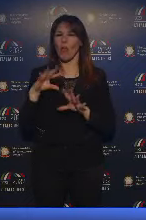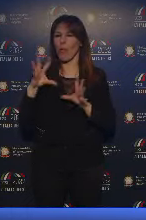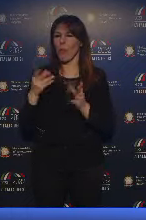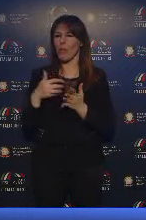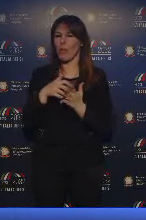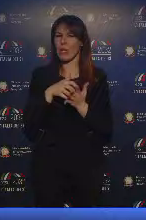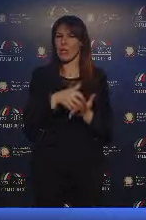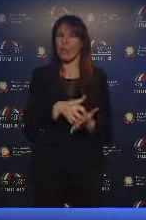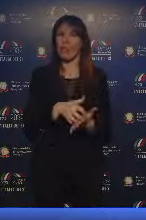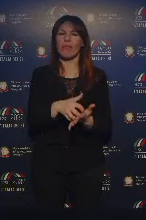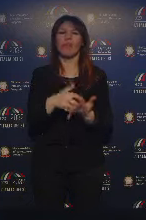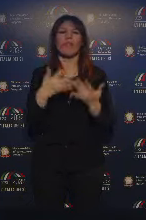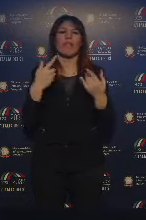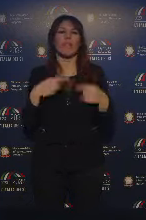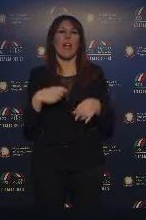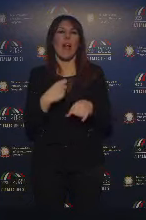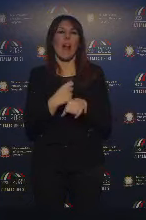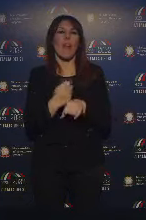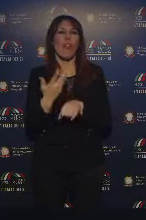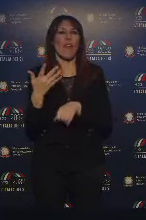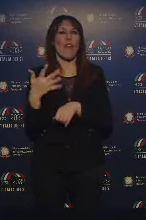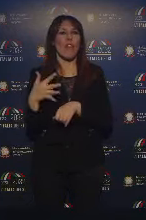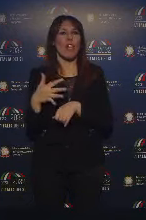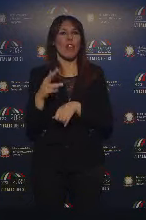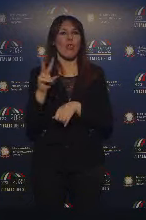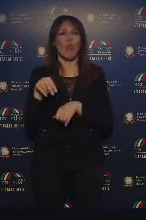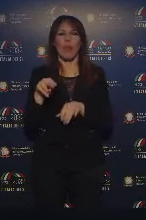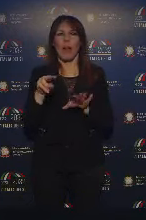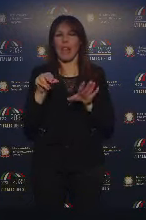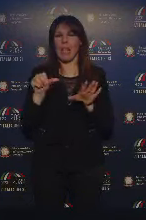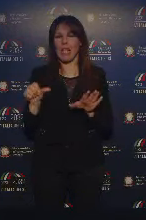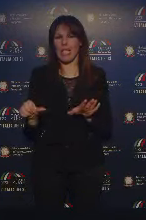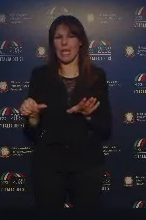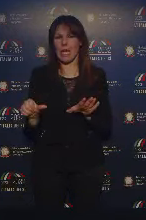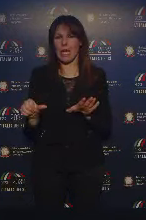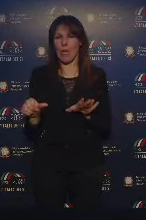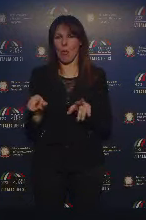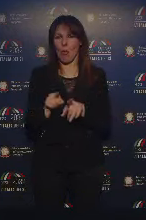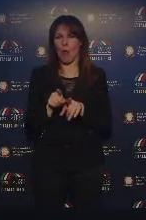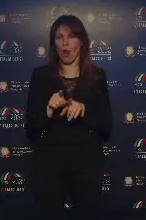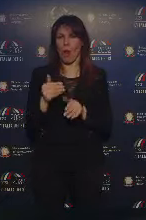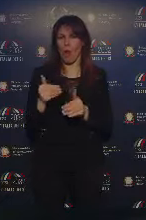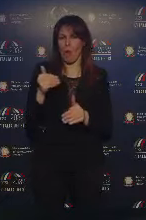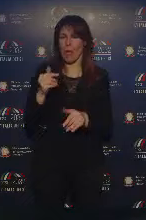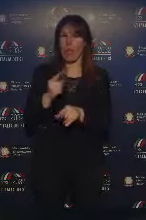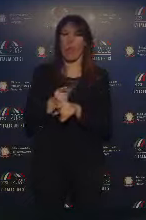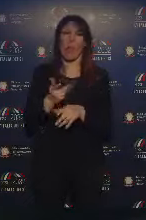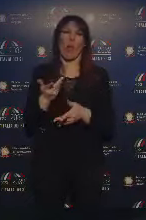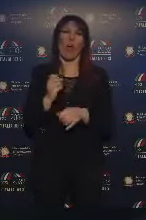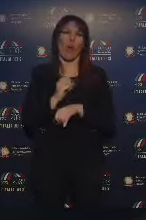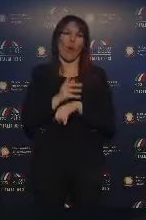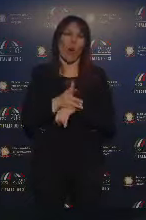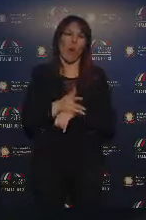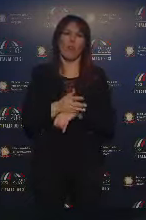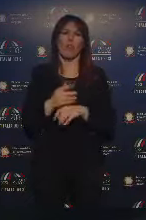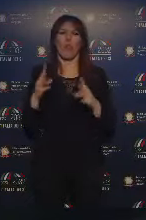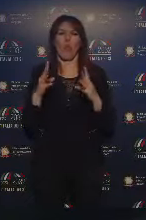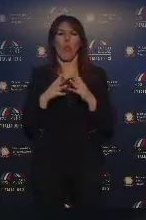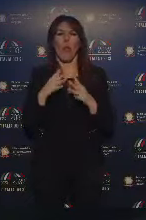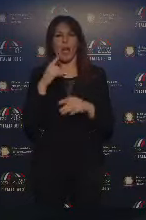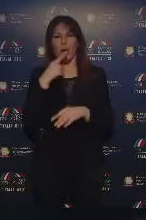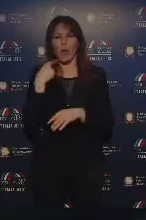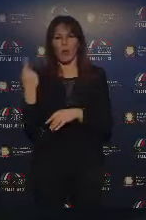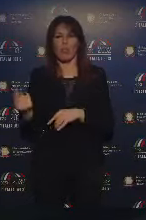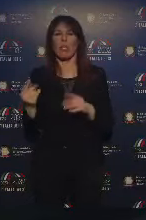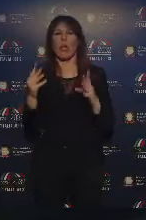sopra fine lavori 2026 poi attenzione covid guerra in Russia guerra in